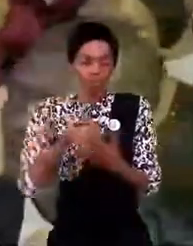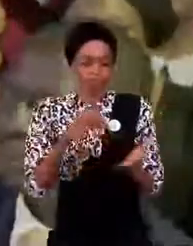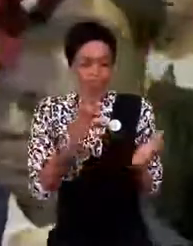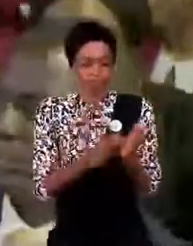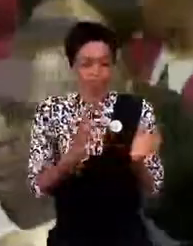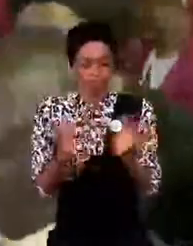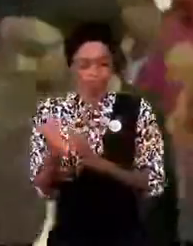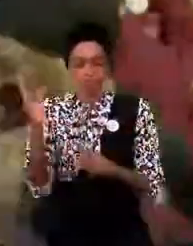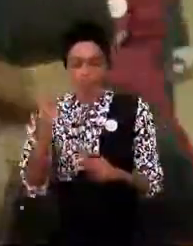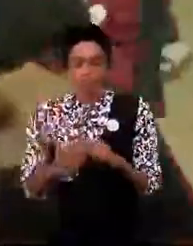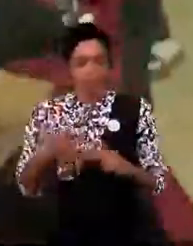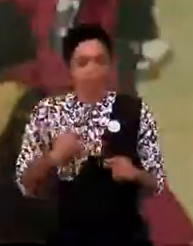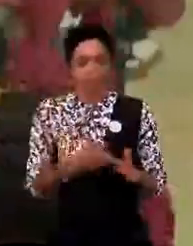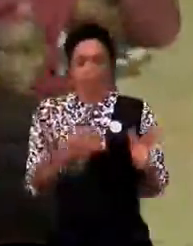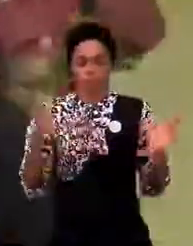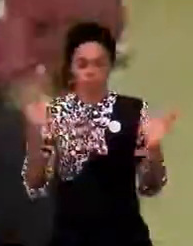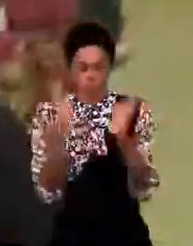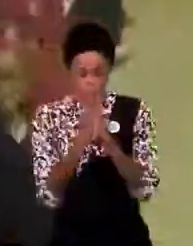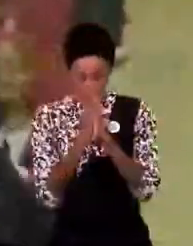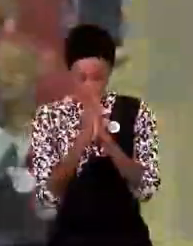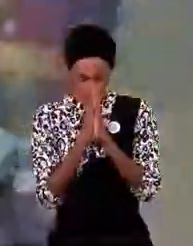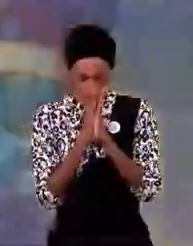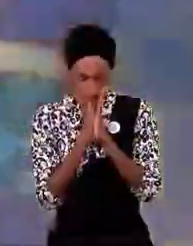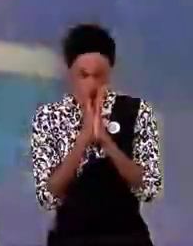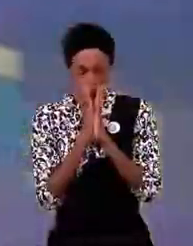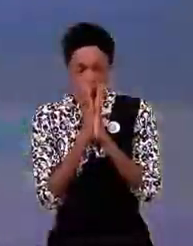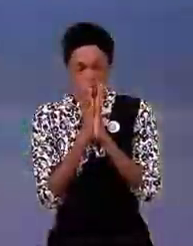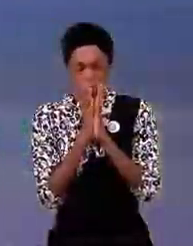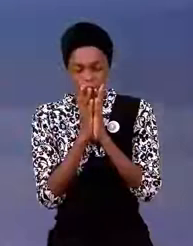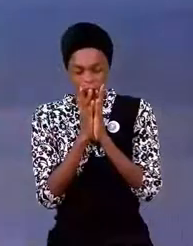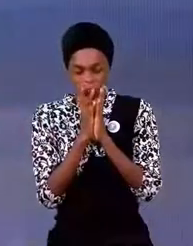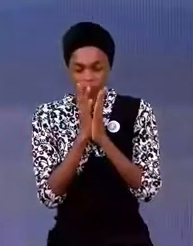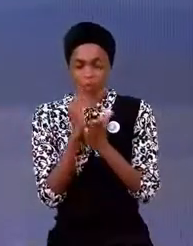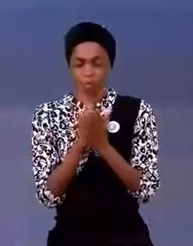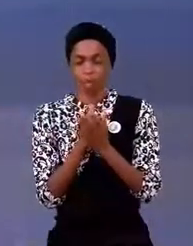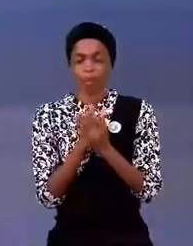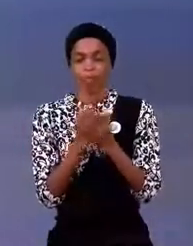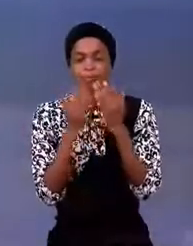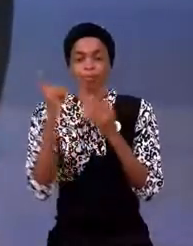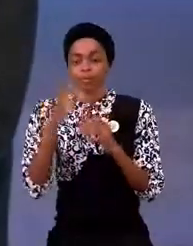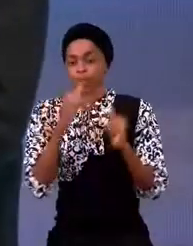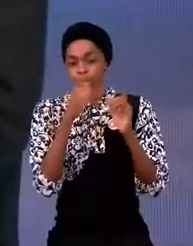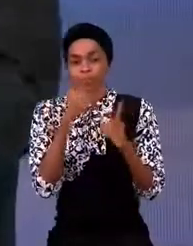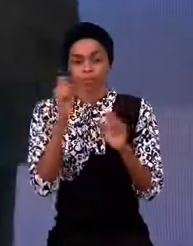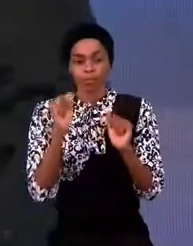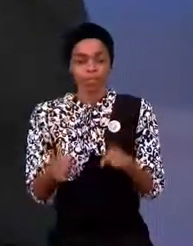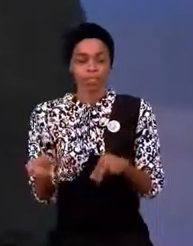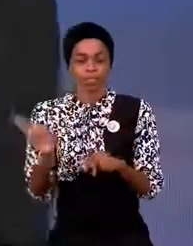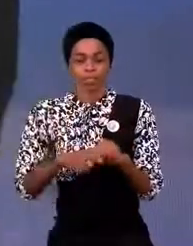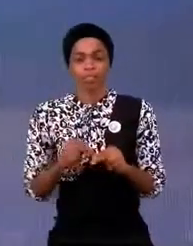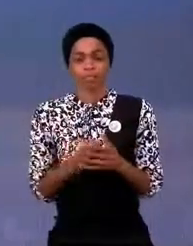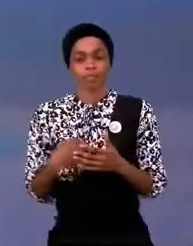Que Dieu vous bénisse pour vous asseoir. Nous parlons de la puissance